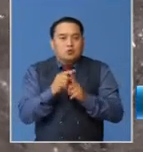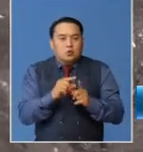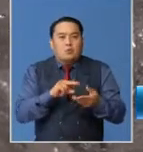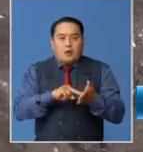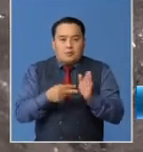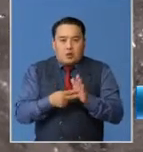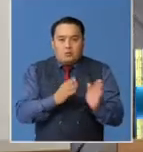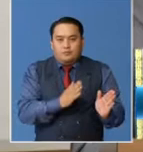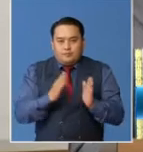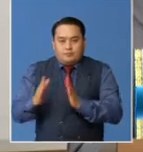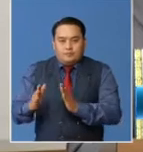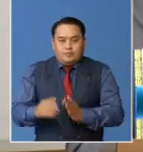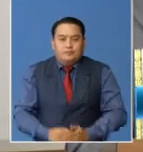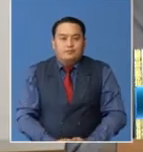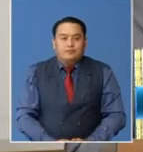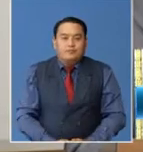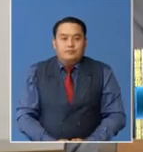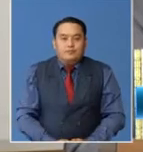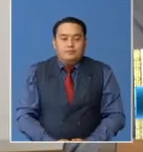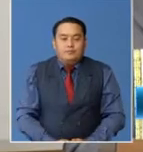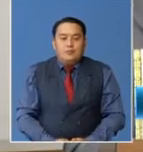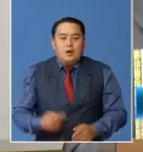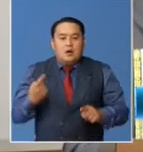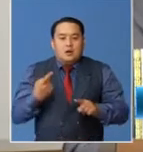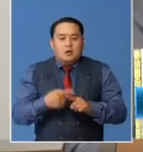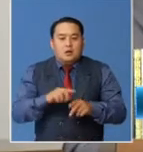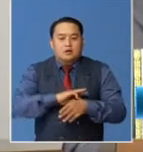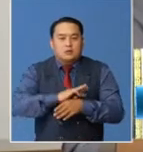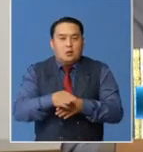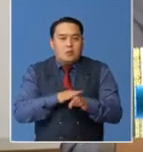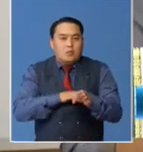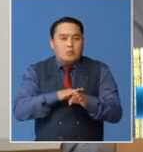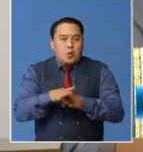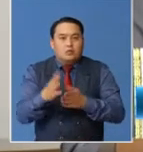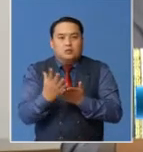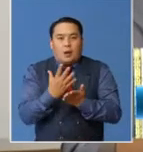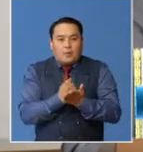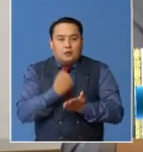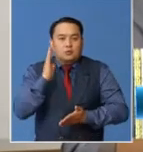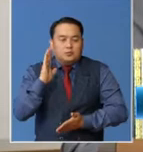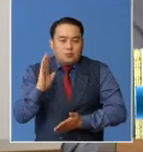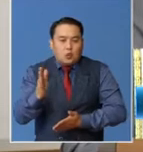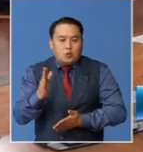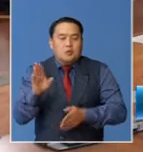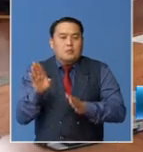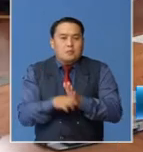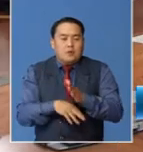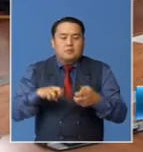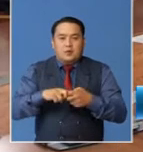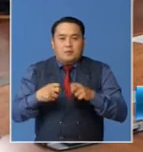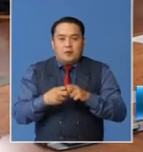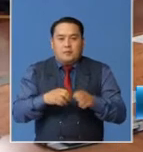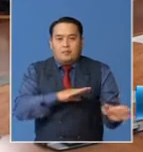по плану. Теплоснабжающие предприятия будут обеспечены полным запасом угля для бесперебойного прохождения отопительного